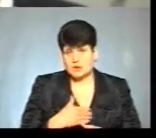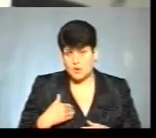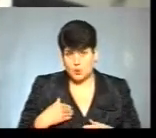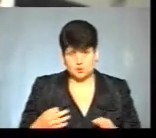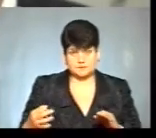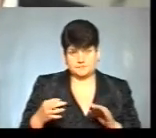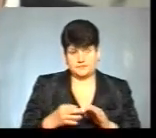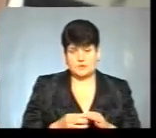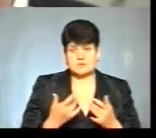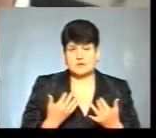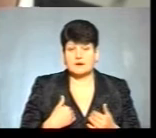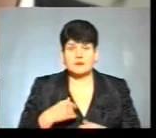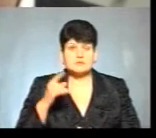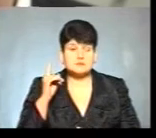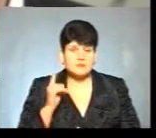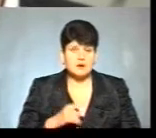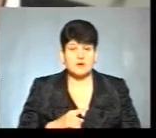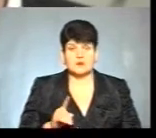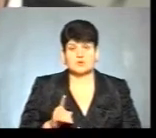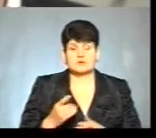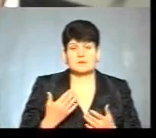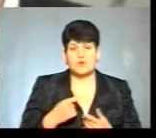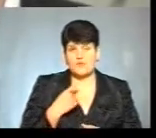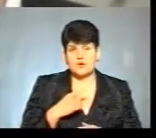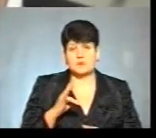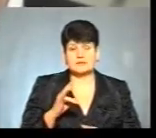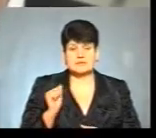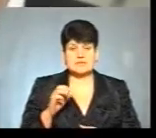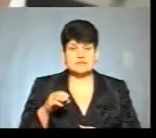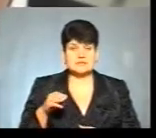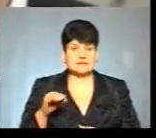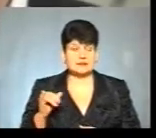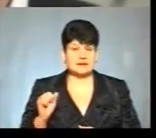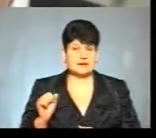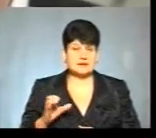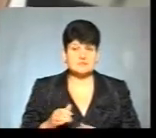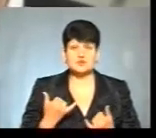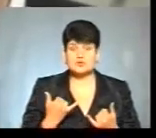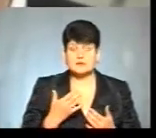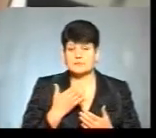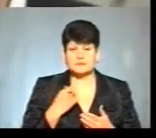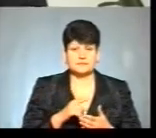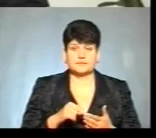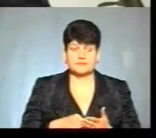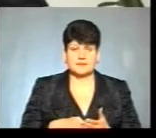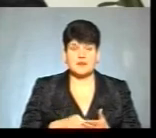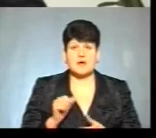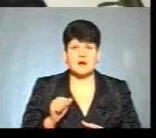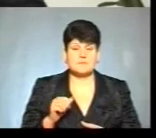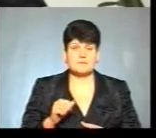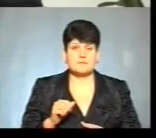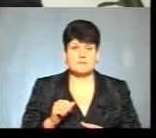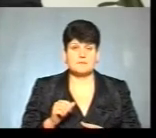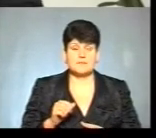І оскільки я знаю, допустимо, якщо ми говоримо за Настасівську громаду, це сьогодні не стоїть якась амбіційна